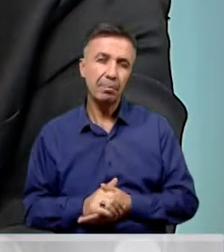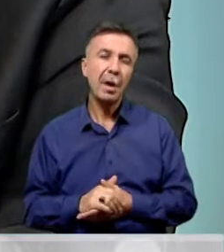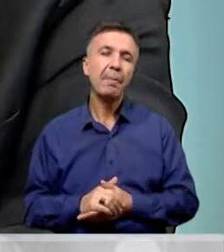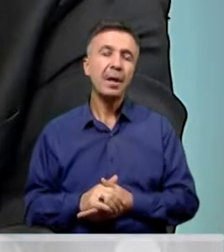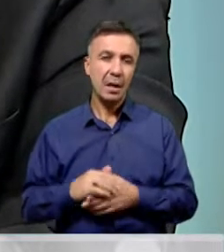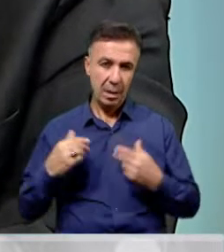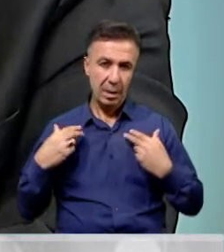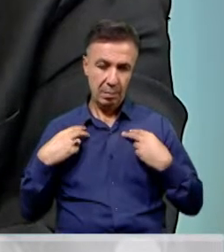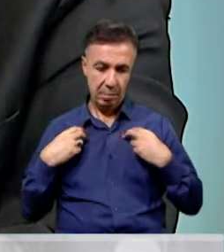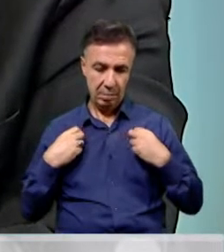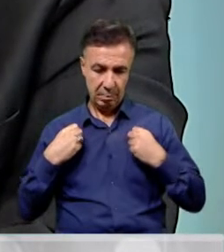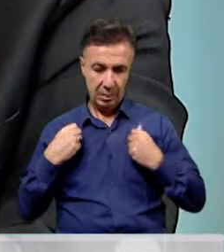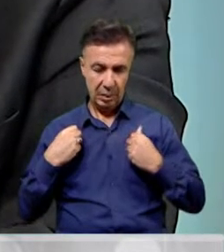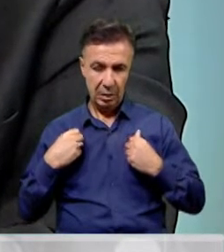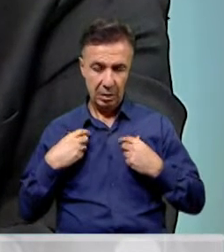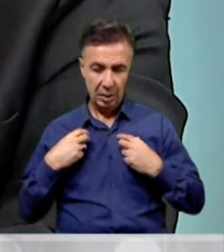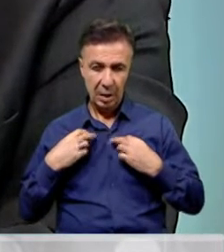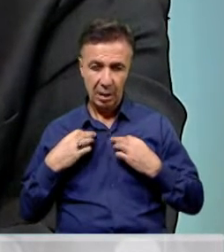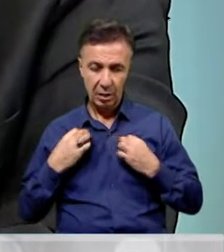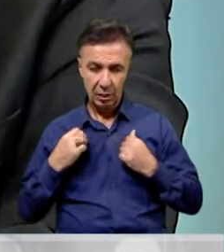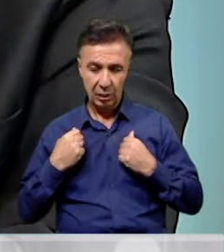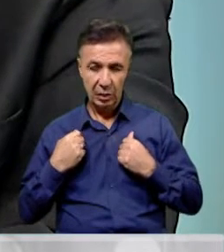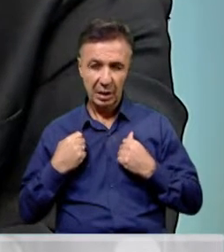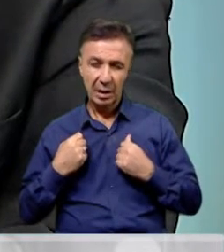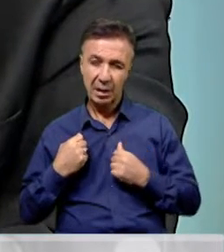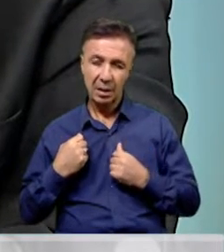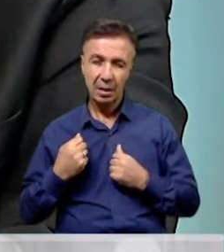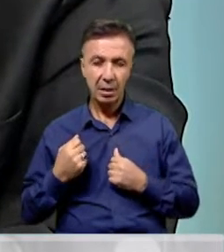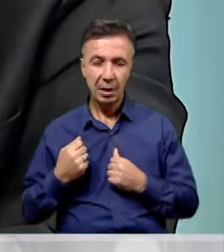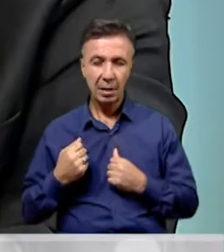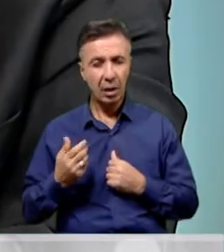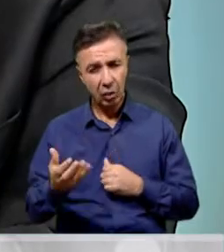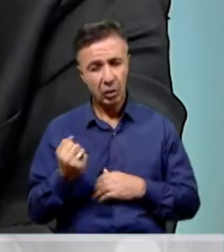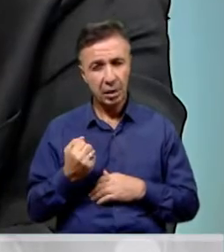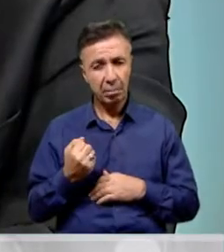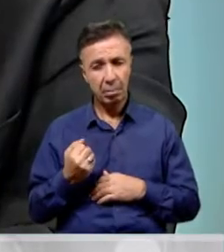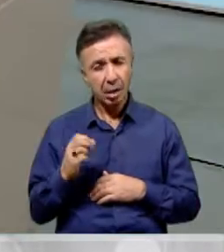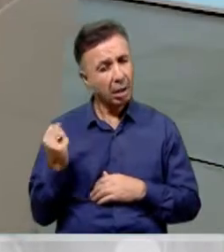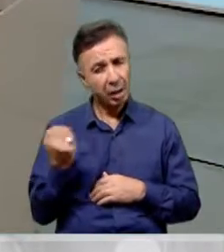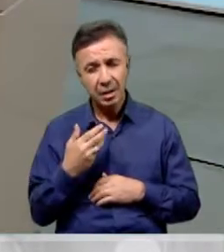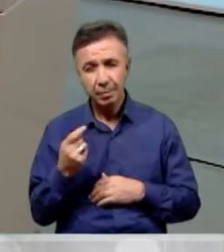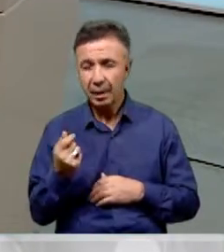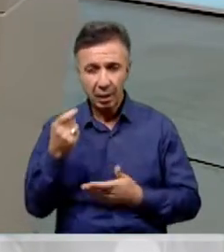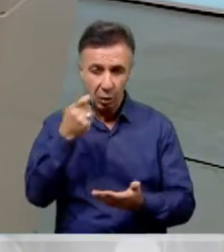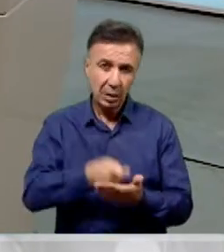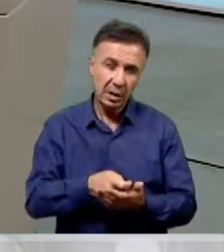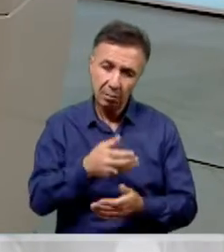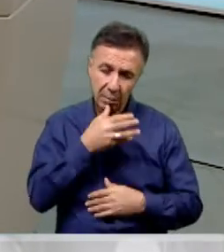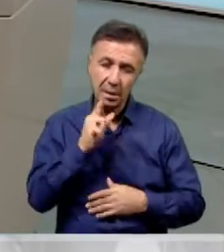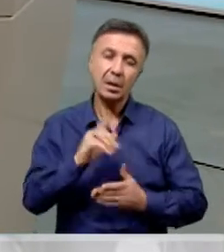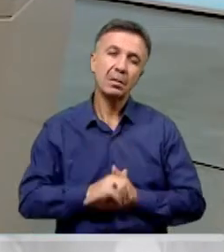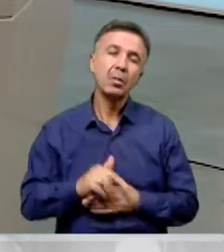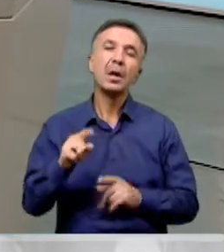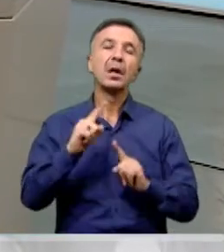alıyorsam ceketin fiyatının belli olması lazım H buna kaç para ödeyeceğim belli olması lazım Burada